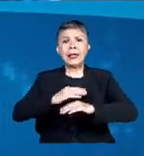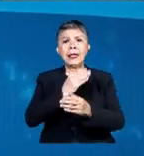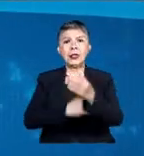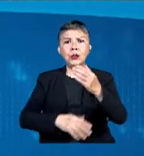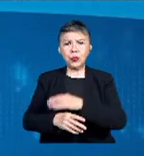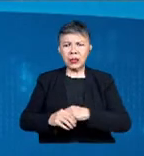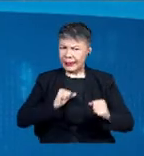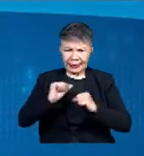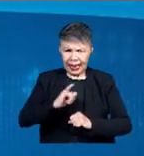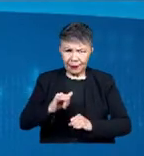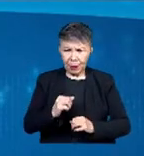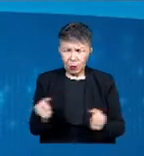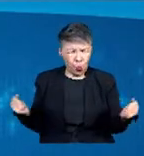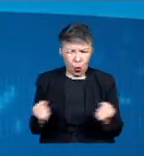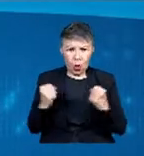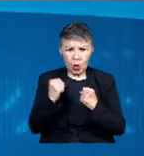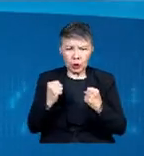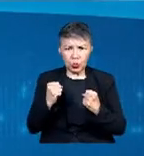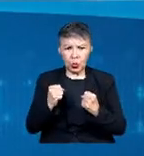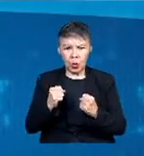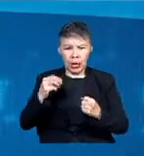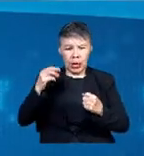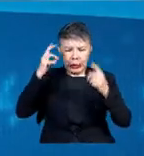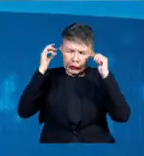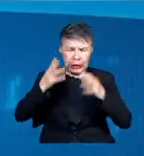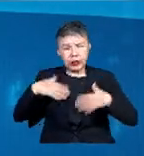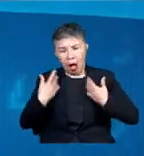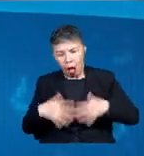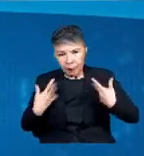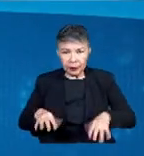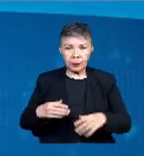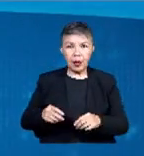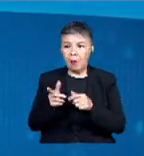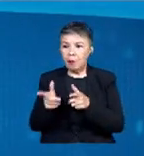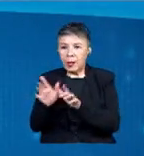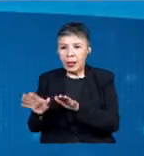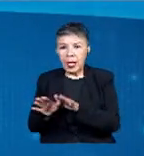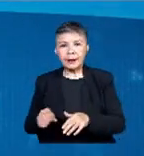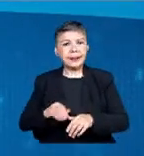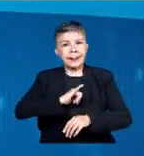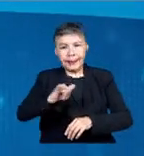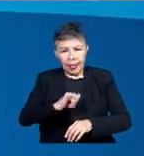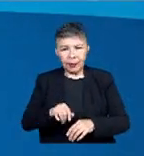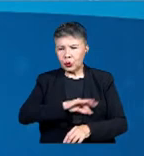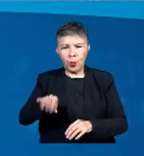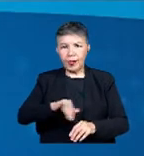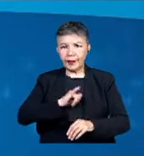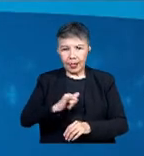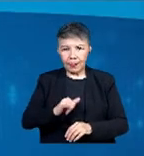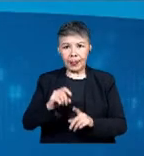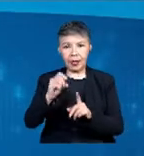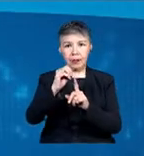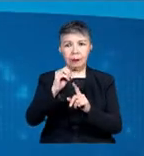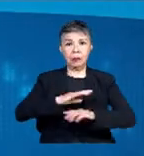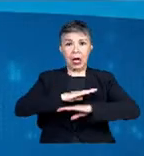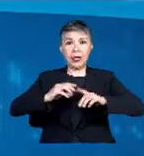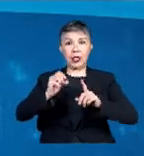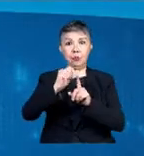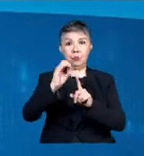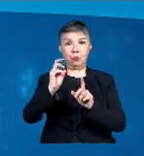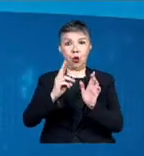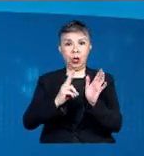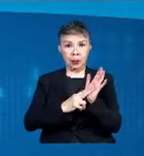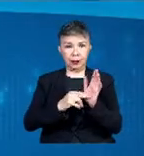disabilitas ini juga sama. Keluar keringatnya sama Bapak. Pembinaan yang dilakukan juga sama. Nah, alhamdulillah